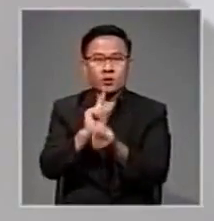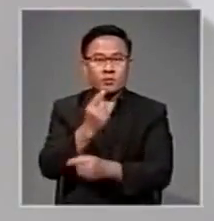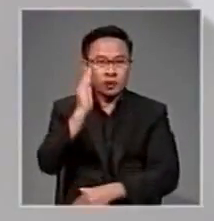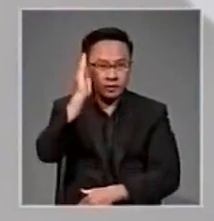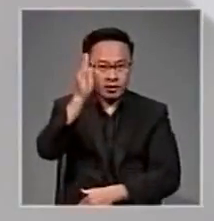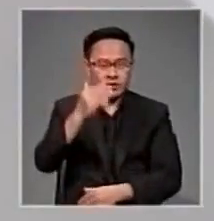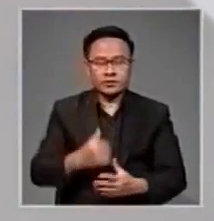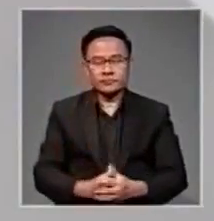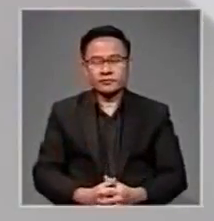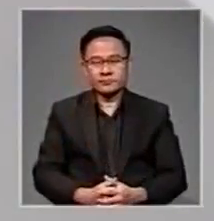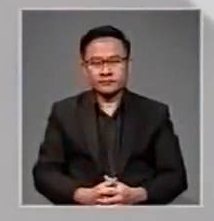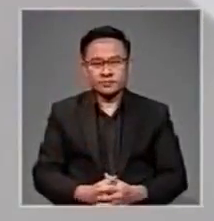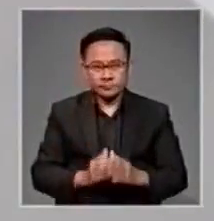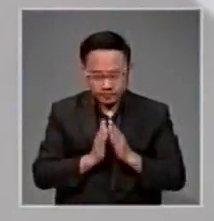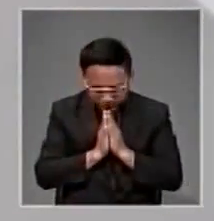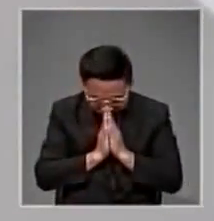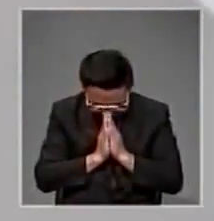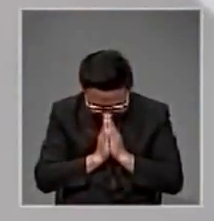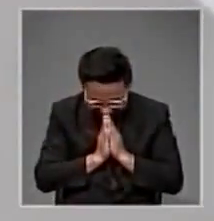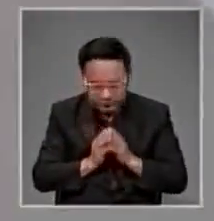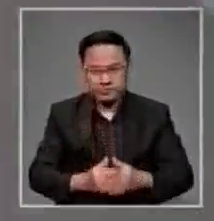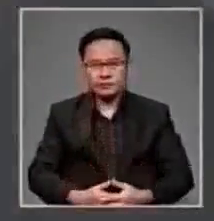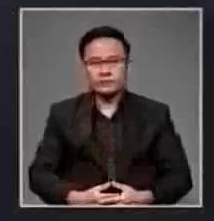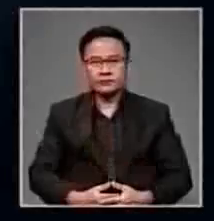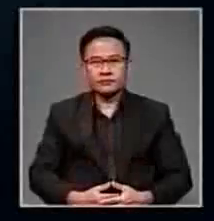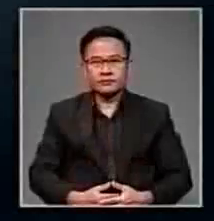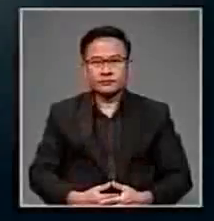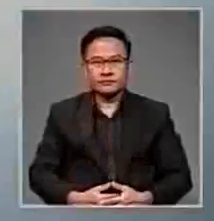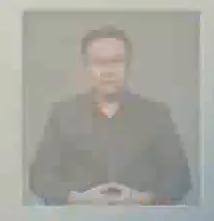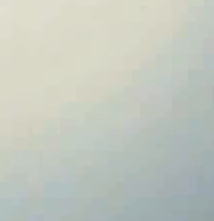ปัทมาพรหานเชิญชัยและทีมงานทุกคนลาไปก่อนพบกันใหม่ในโอกาสหน้าสวัสดีค่ะ